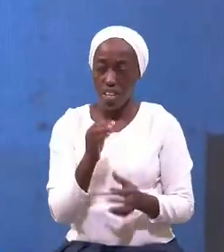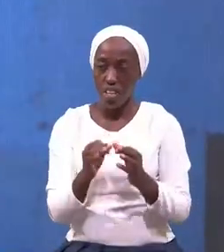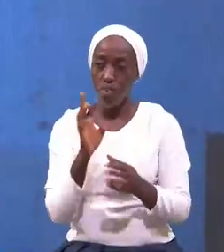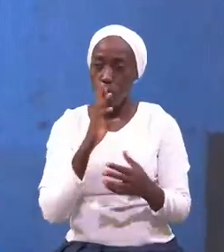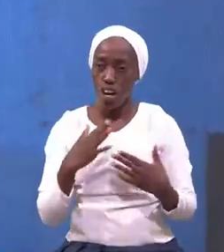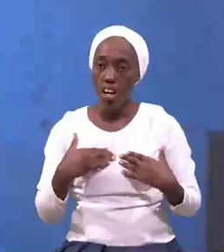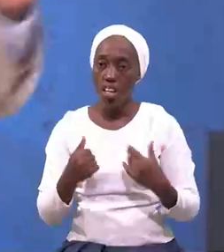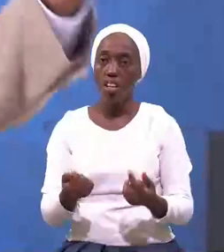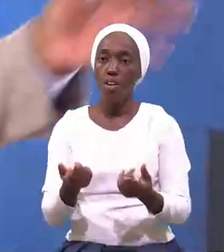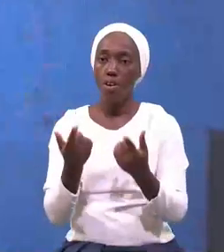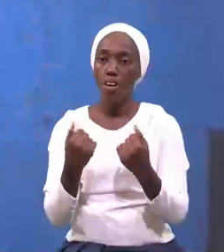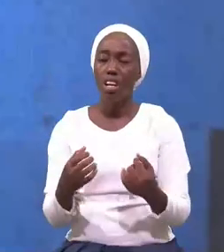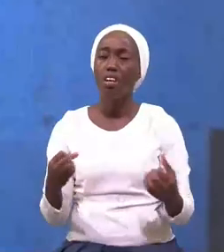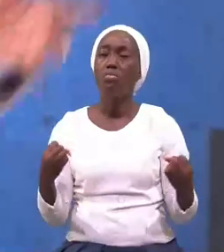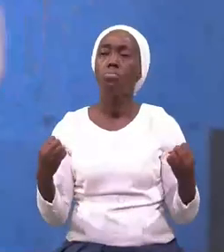sortez.